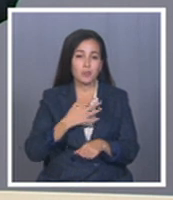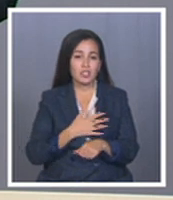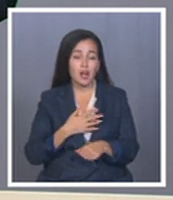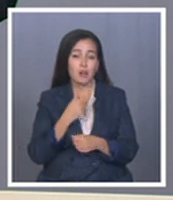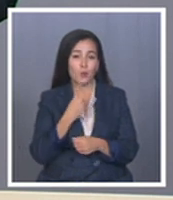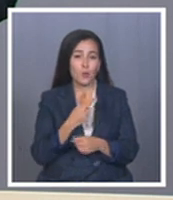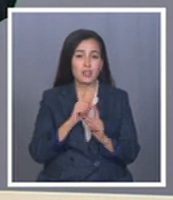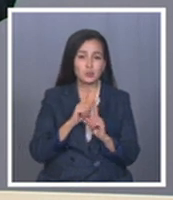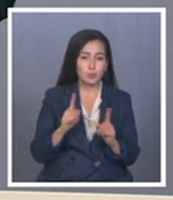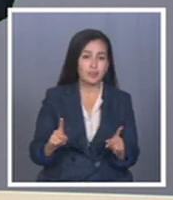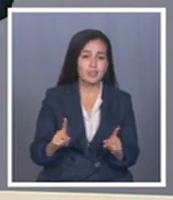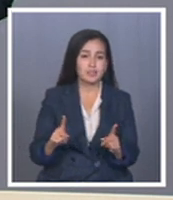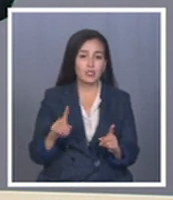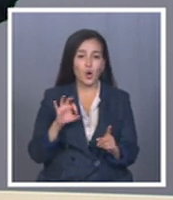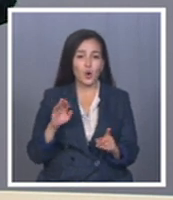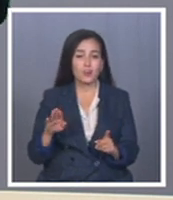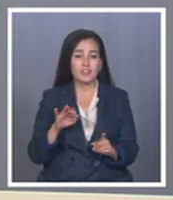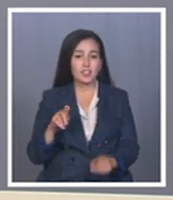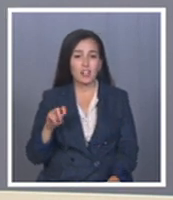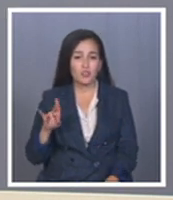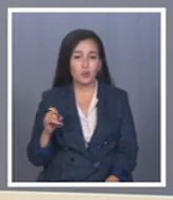особенности официально-делового стиля.